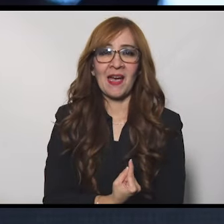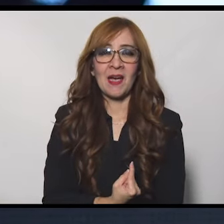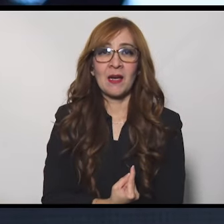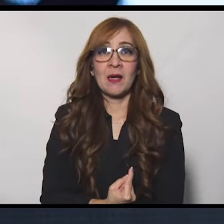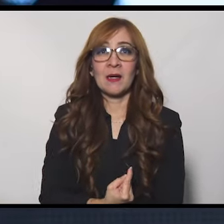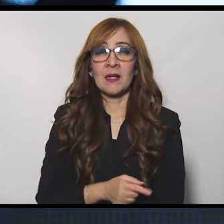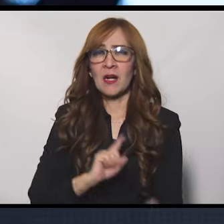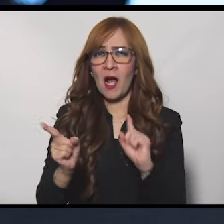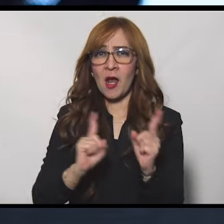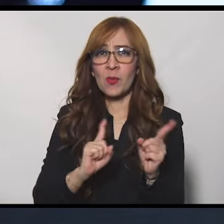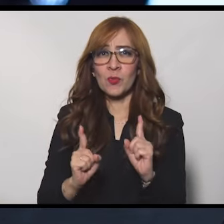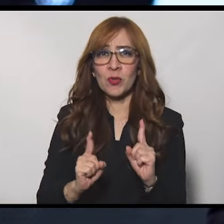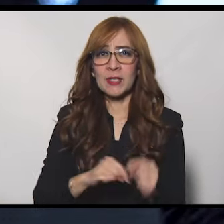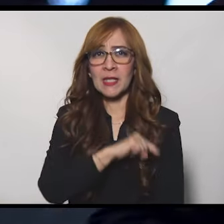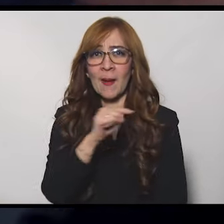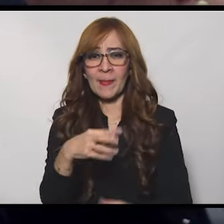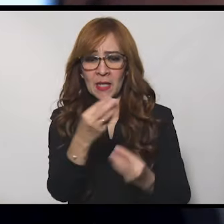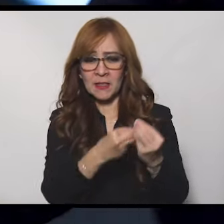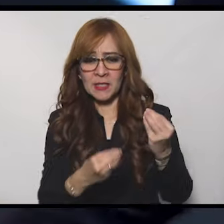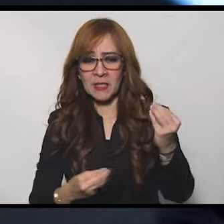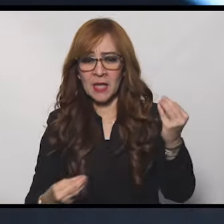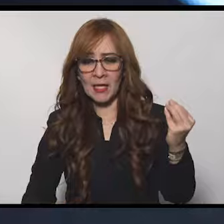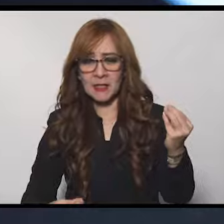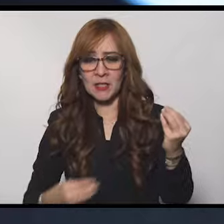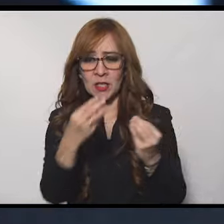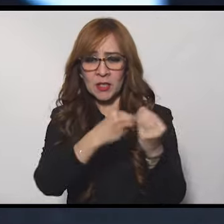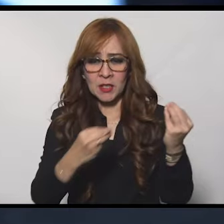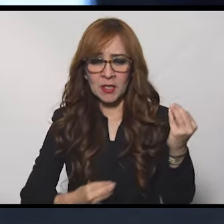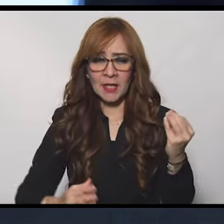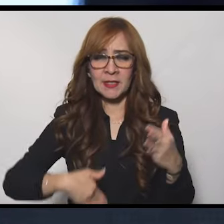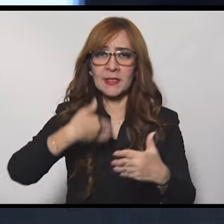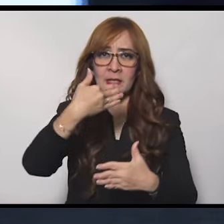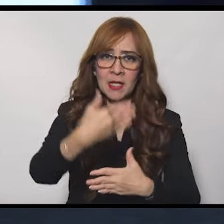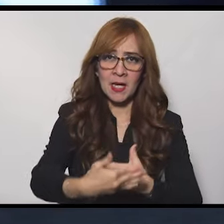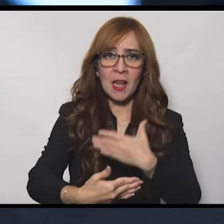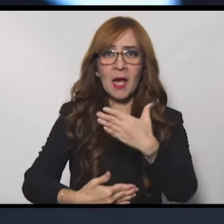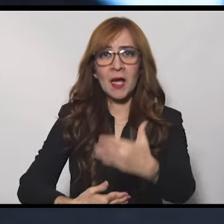Even until generation and generation.